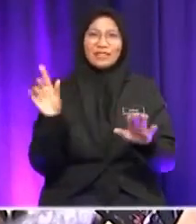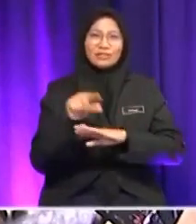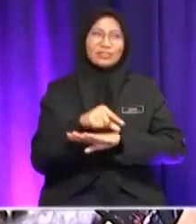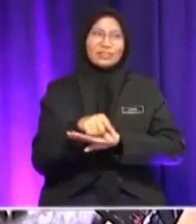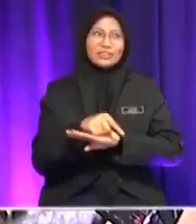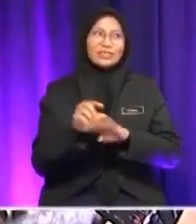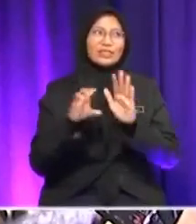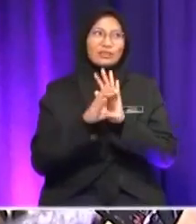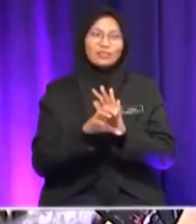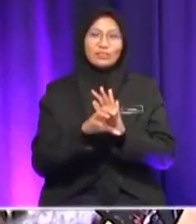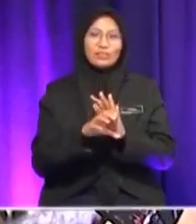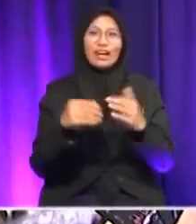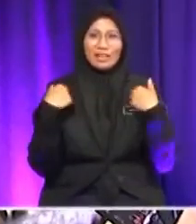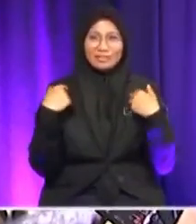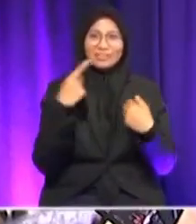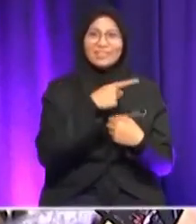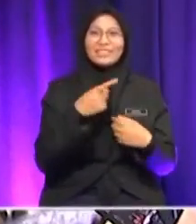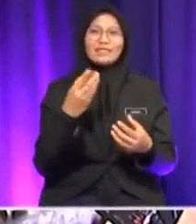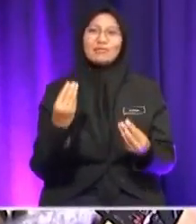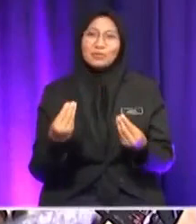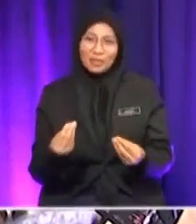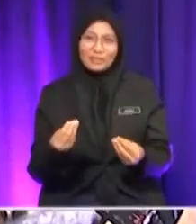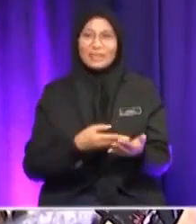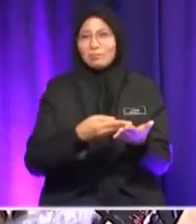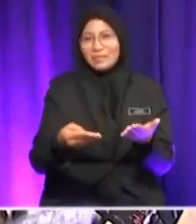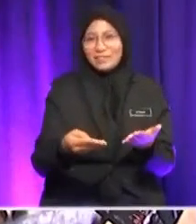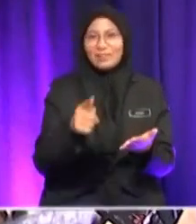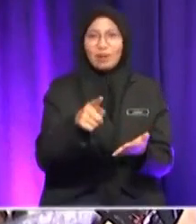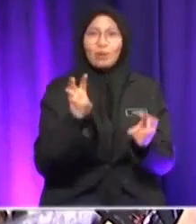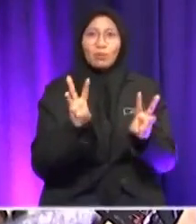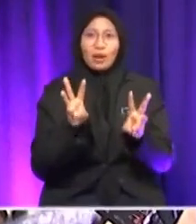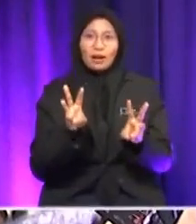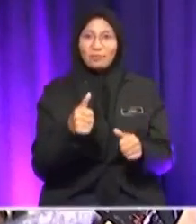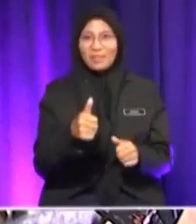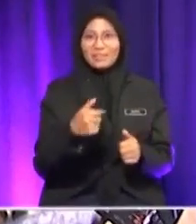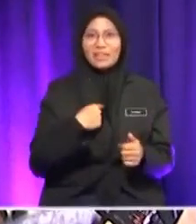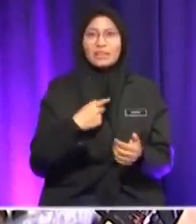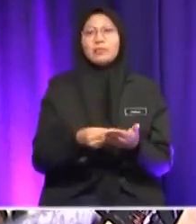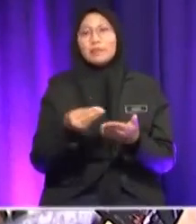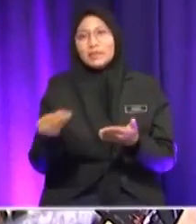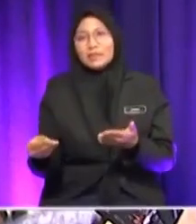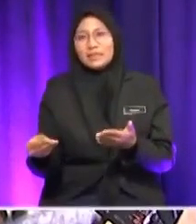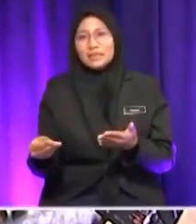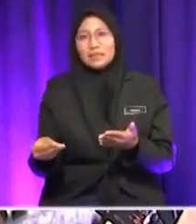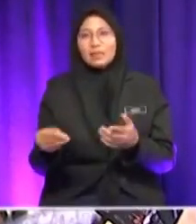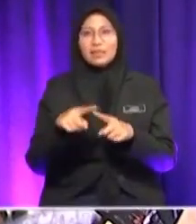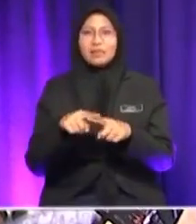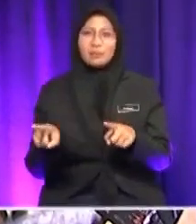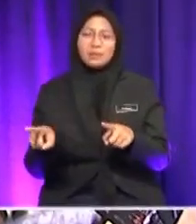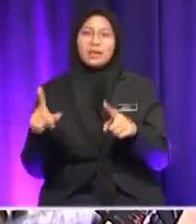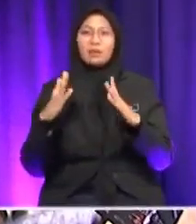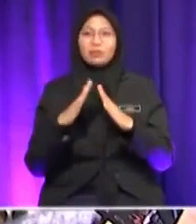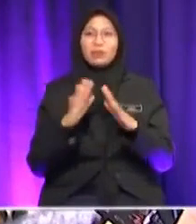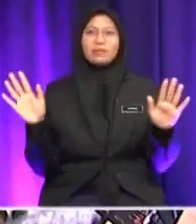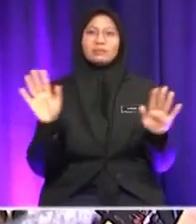Pernah sebab ada jualan murah, saya pergi kedai tu, saya rasa macam separuh harga ni. Beli ikut perasaan. Balik setelah